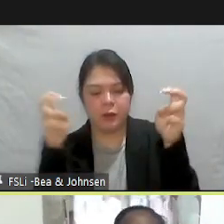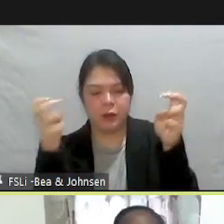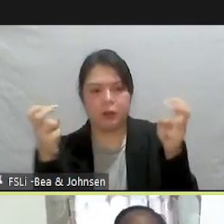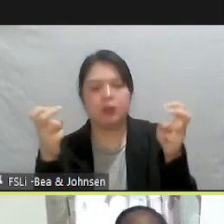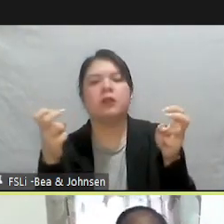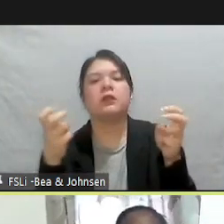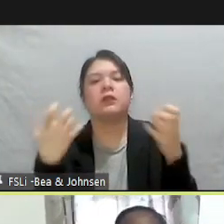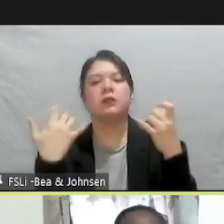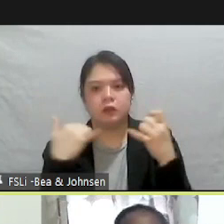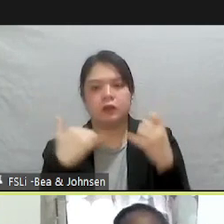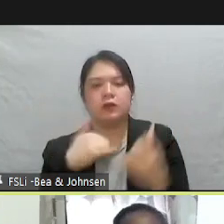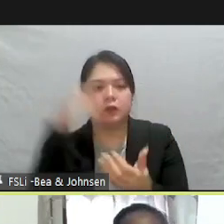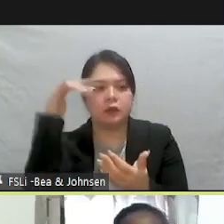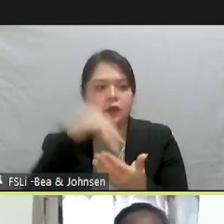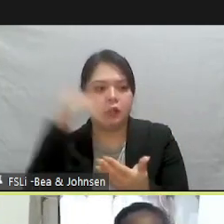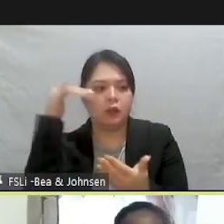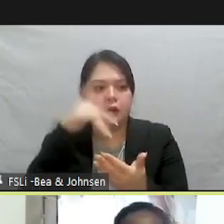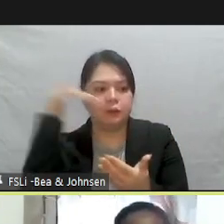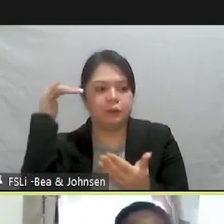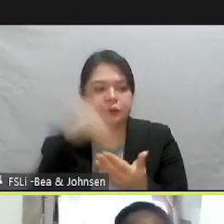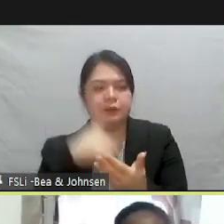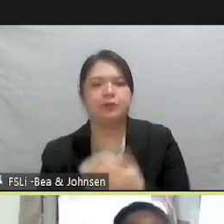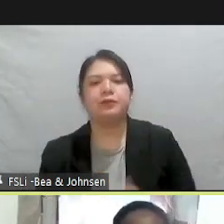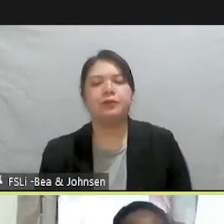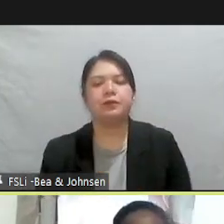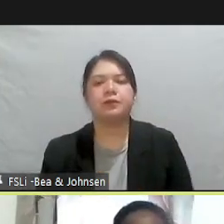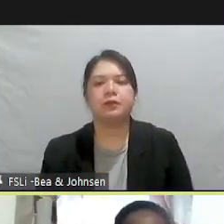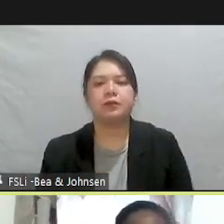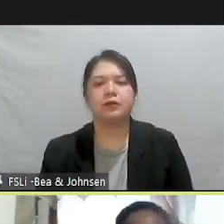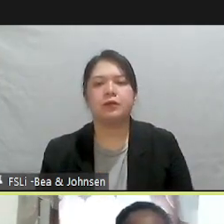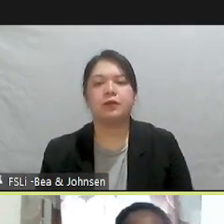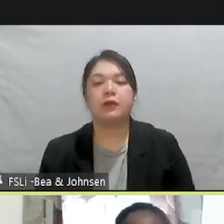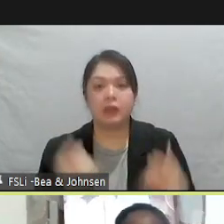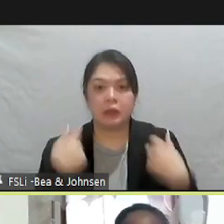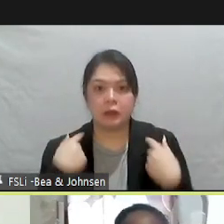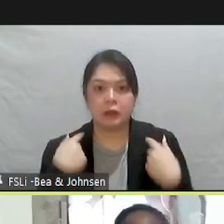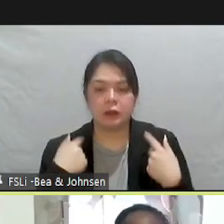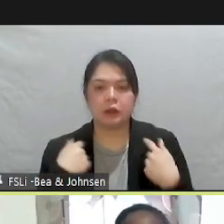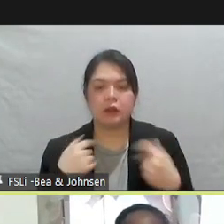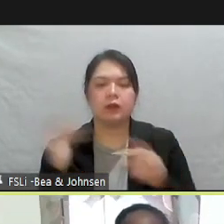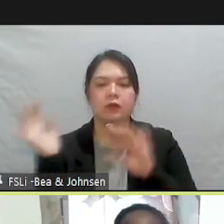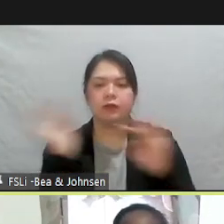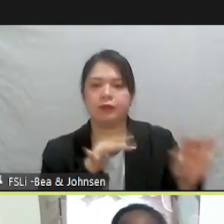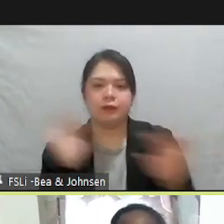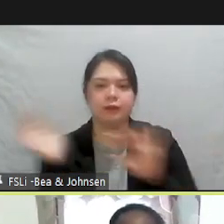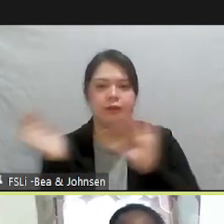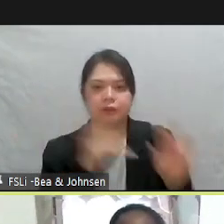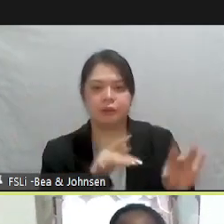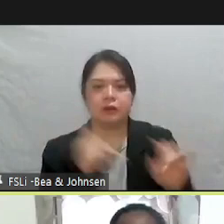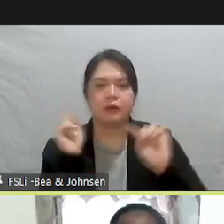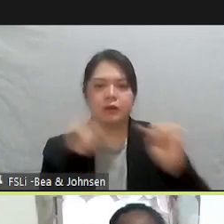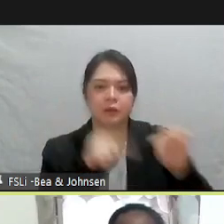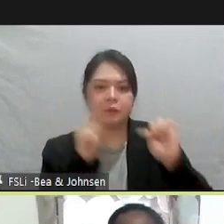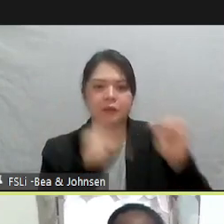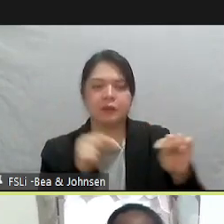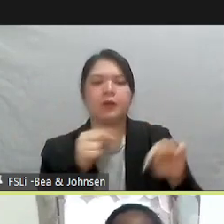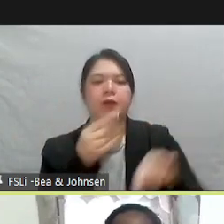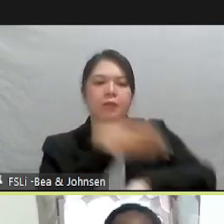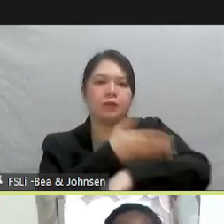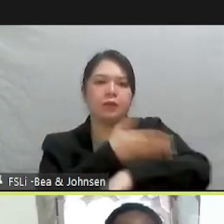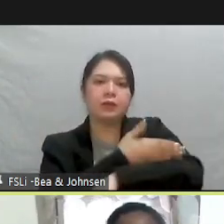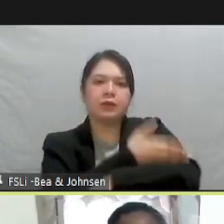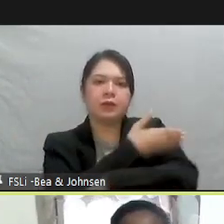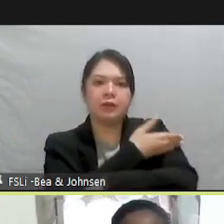ating pag-aaralan. Iyan po na kung saan dumadalo tayo sa pagpapaunlad ng ating mga